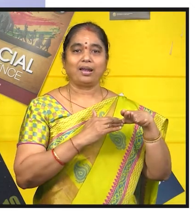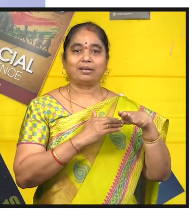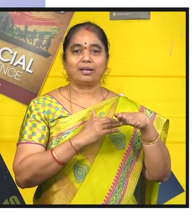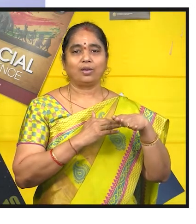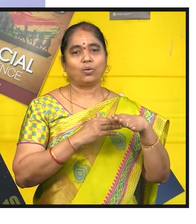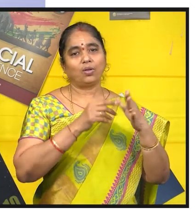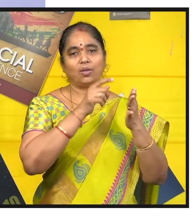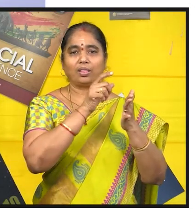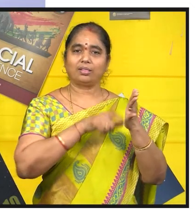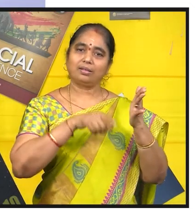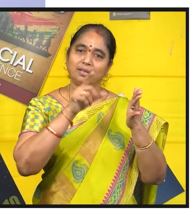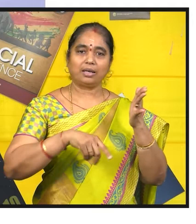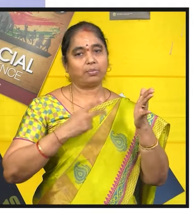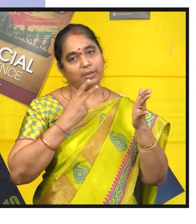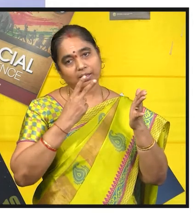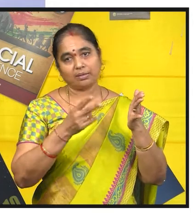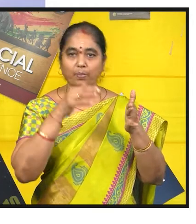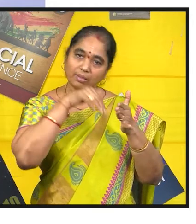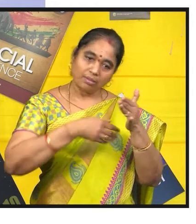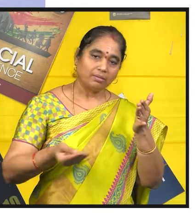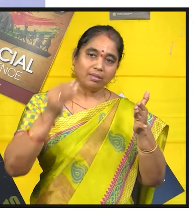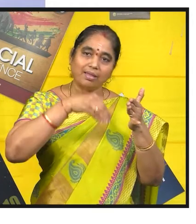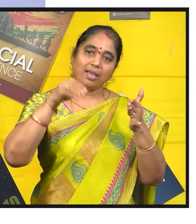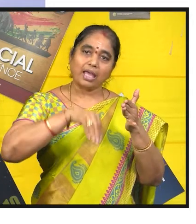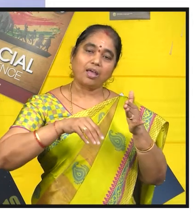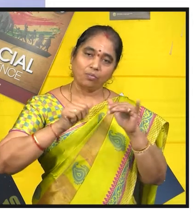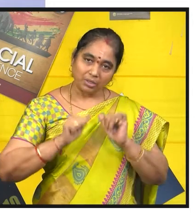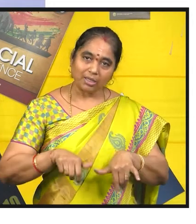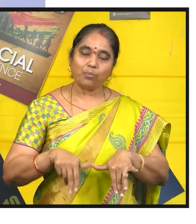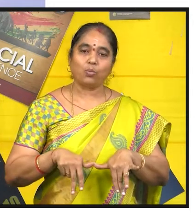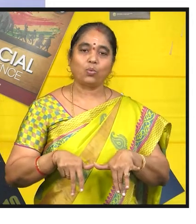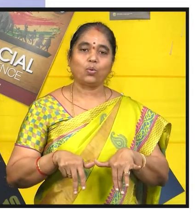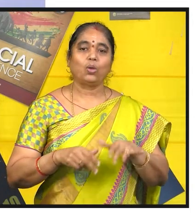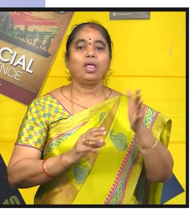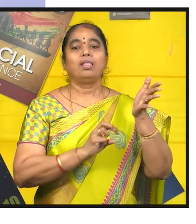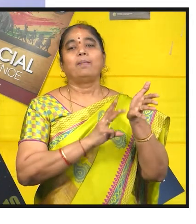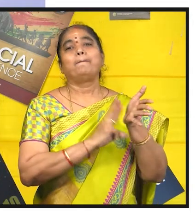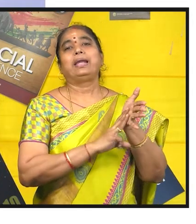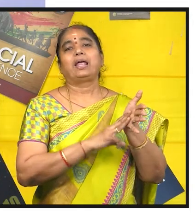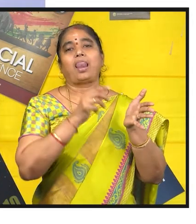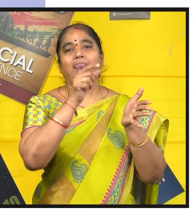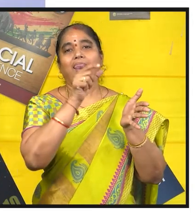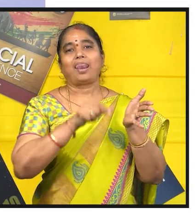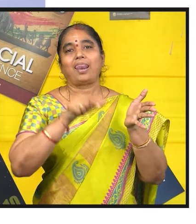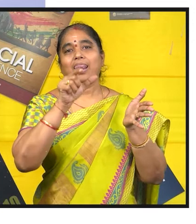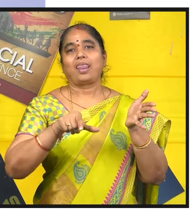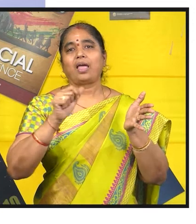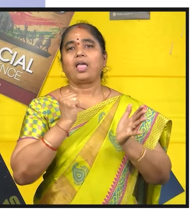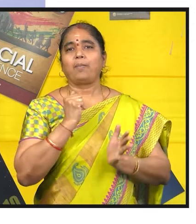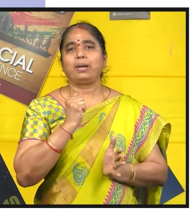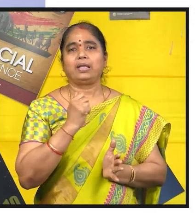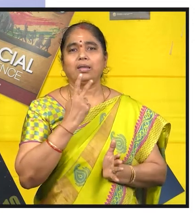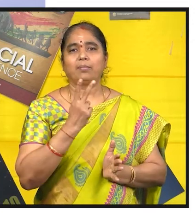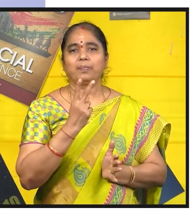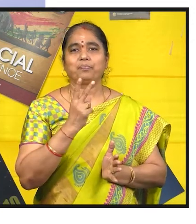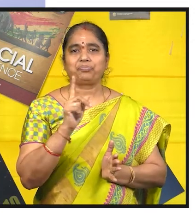எலக்ட்ரான்களை கொண்டு தனிமங்கள் எவ்வாறு நிரப்பப்படுகிறது அப்படிங்கிறத நம்ம பார்த்தோம். இப்போ இந்த தனிமங்கள் எவ்வாறு வரிசைப்படுத்தப்படுகிறது அப்படின்னு